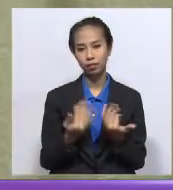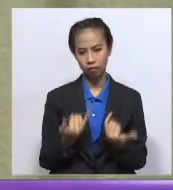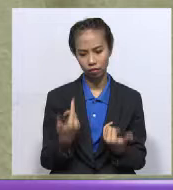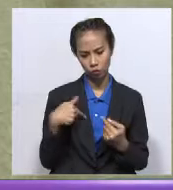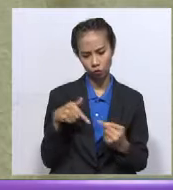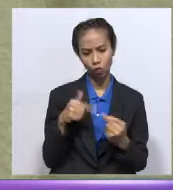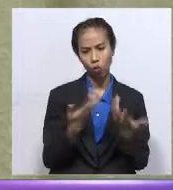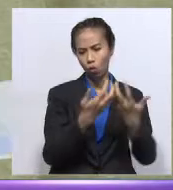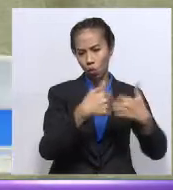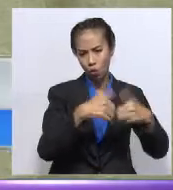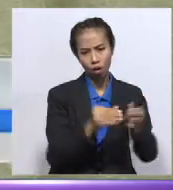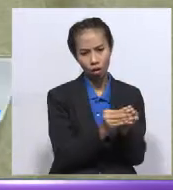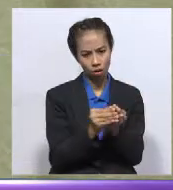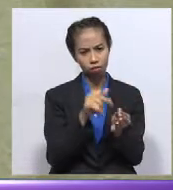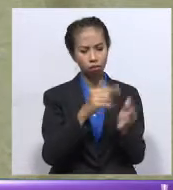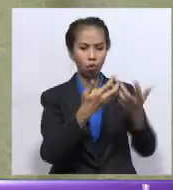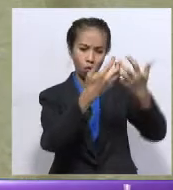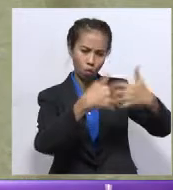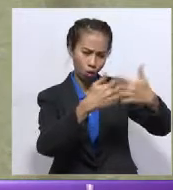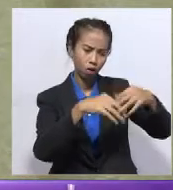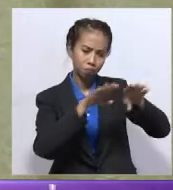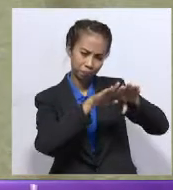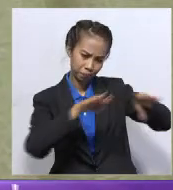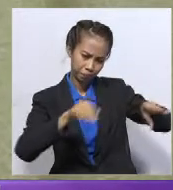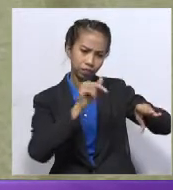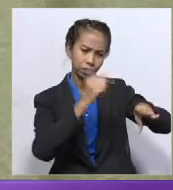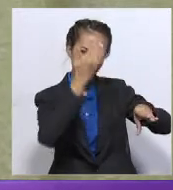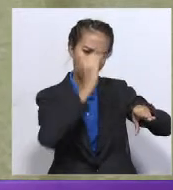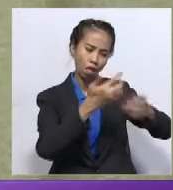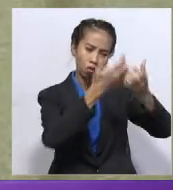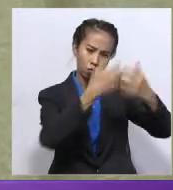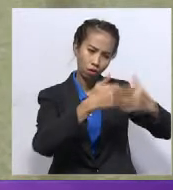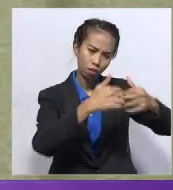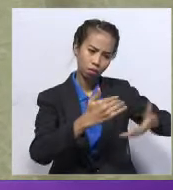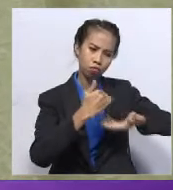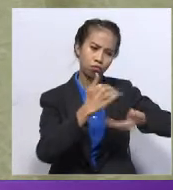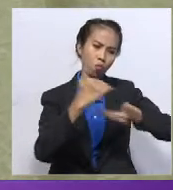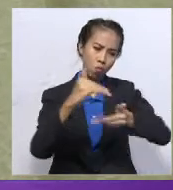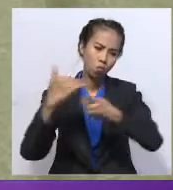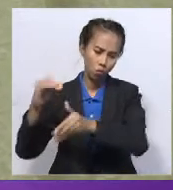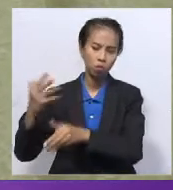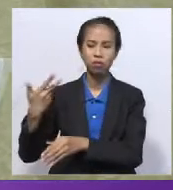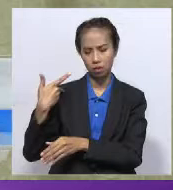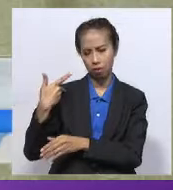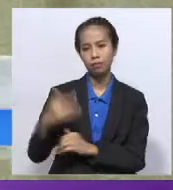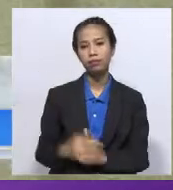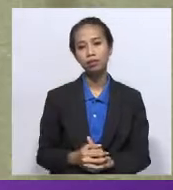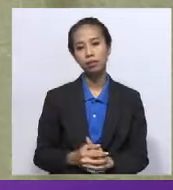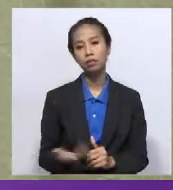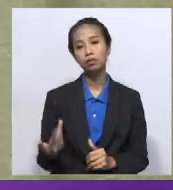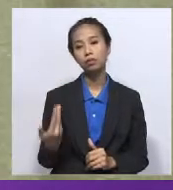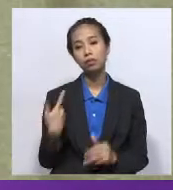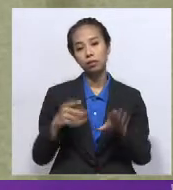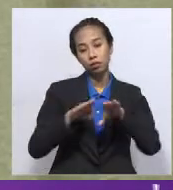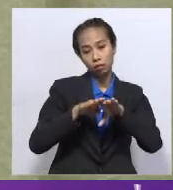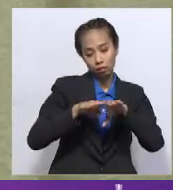รมอาหารก็มีโรงงานที่ได้มาตรฐานส่งของที่เป็นอุตสาหกรรมทางอาหารทะเลออกต่างประเทศที่ได้มาตรฐาน